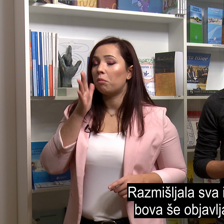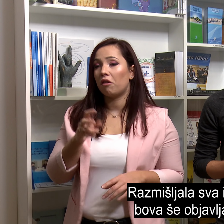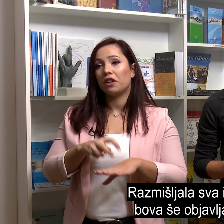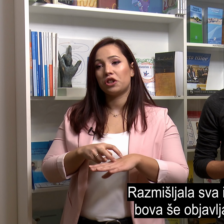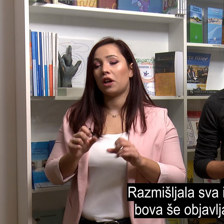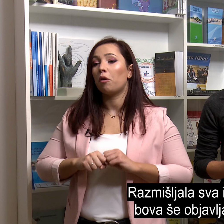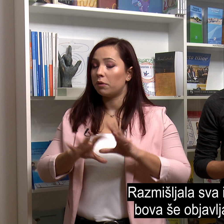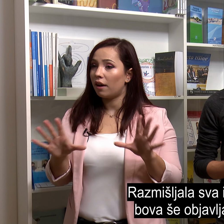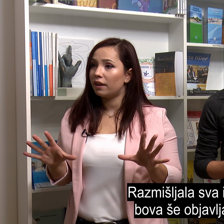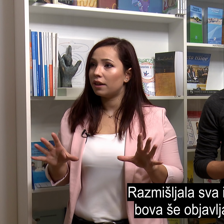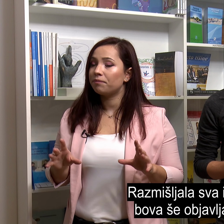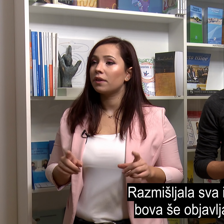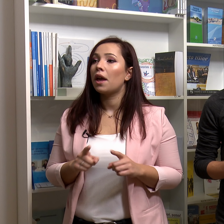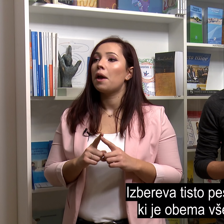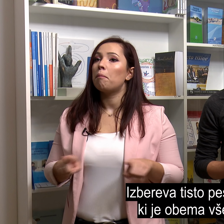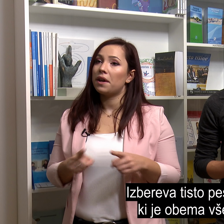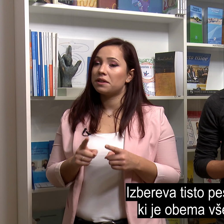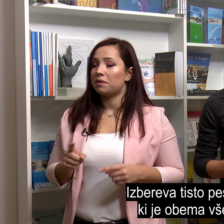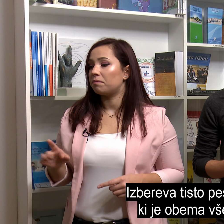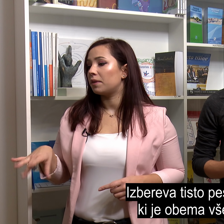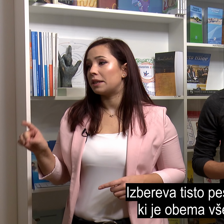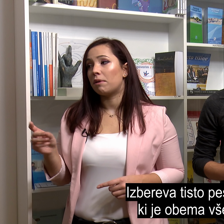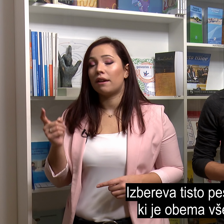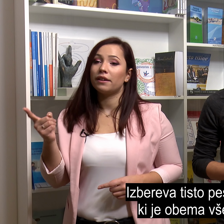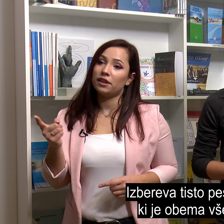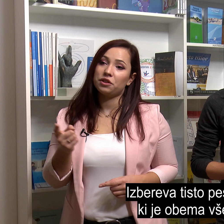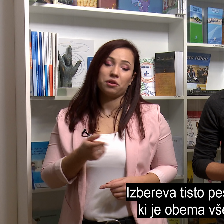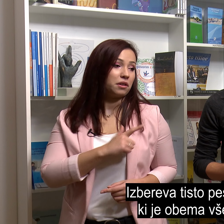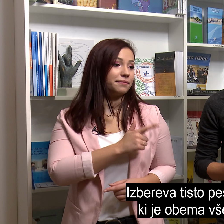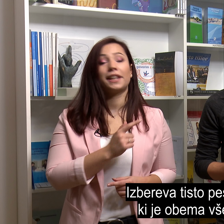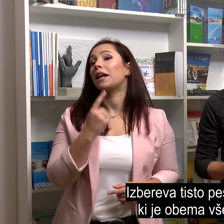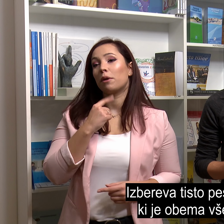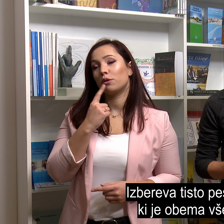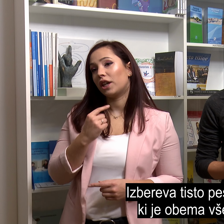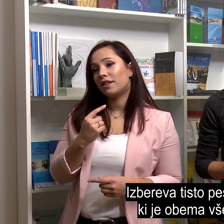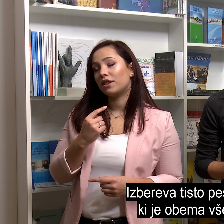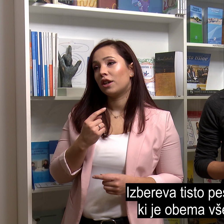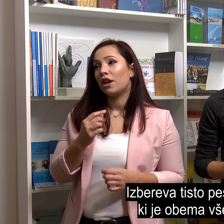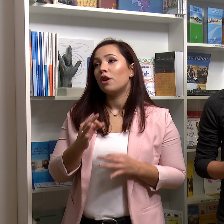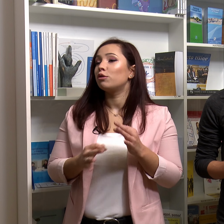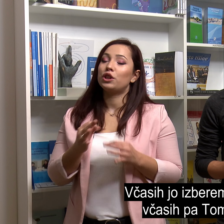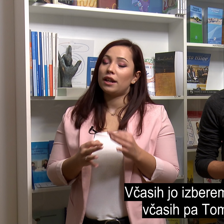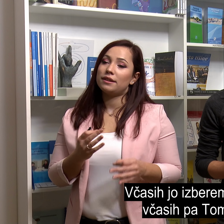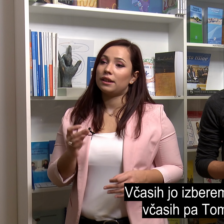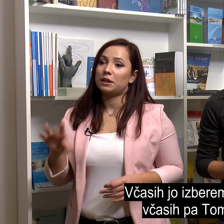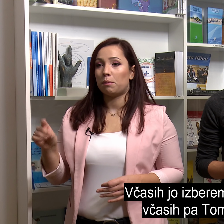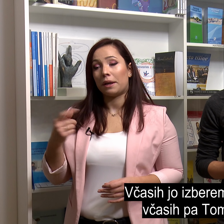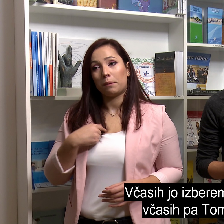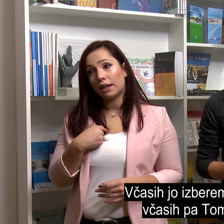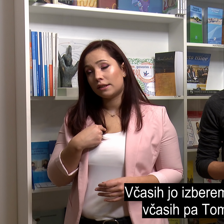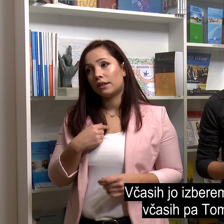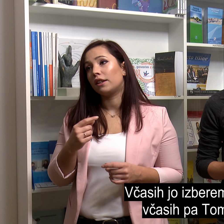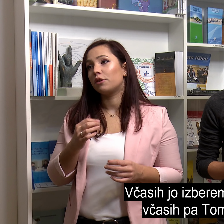tudi bova še objavila. Pesem izberava tisto, ki namajo šeč. Včasih